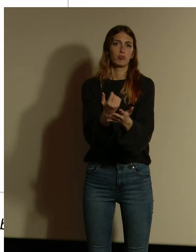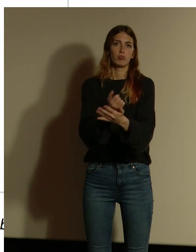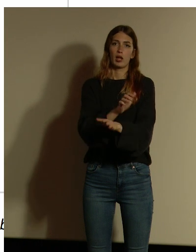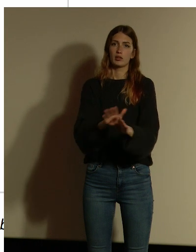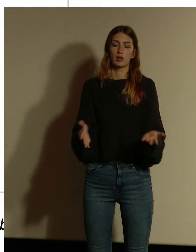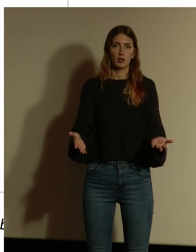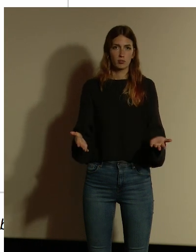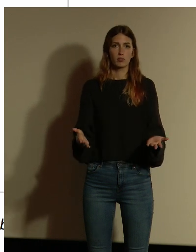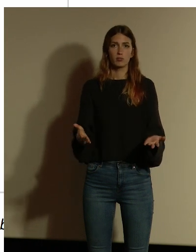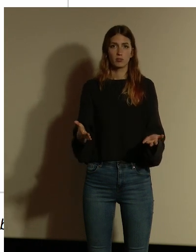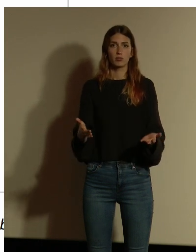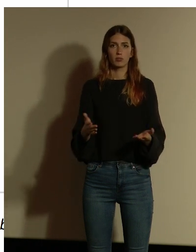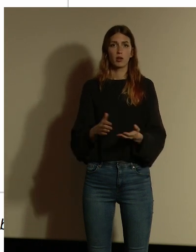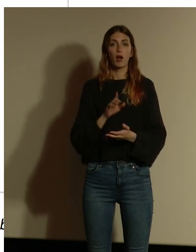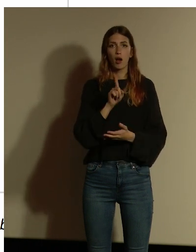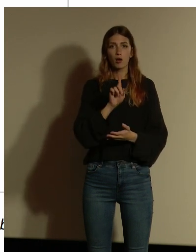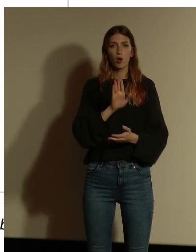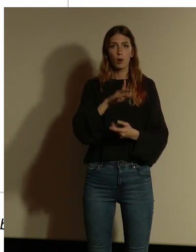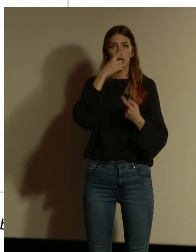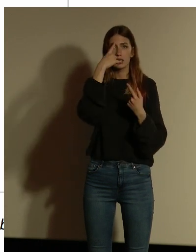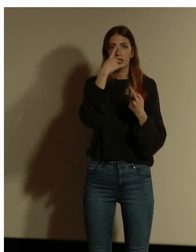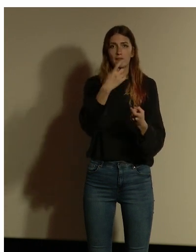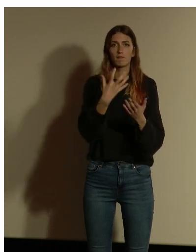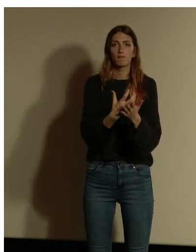on seda informatsiooni vaja.